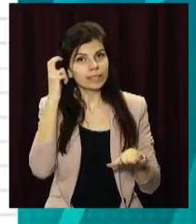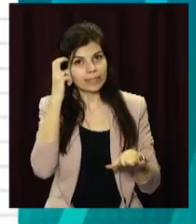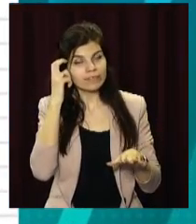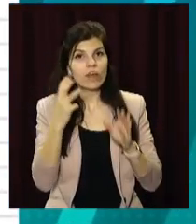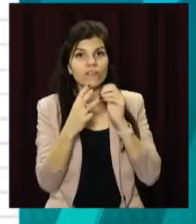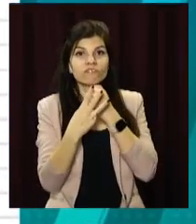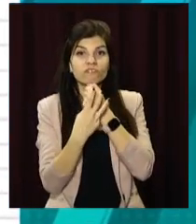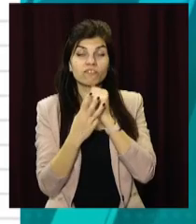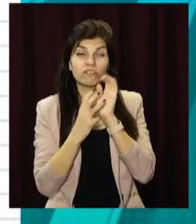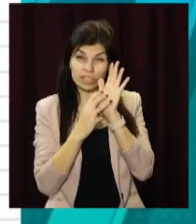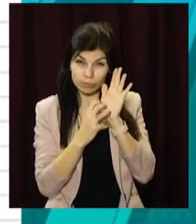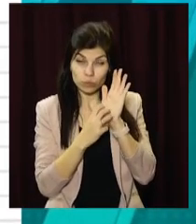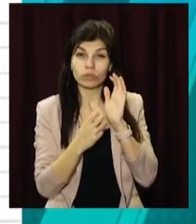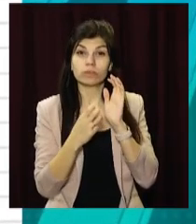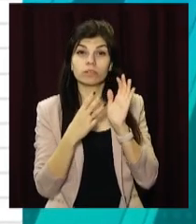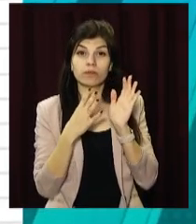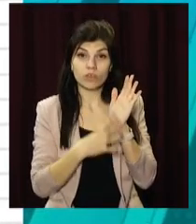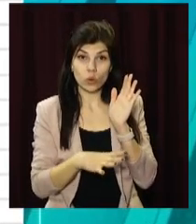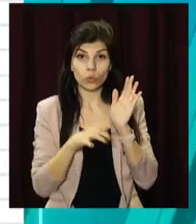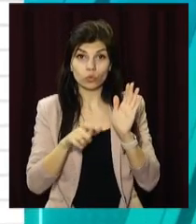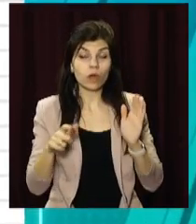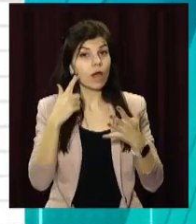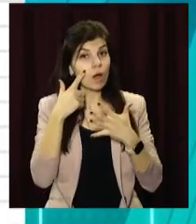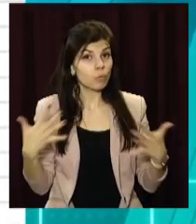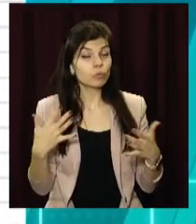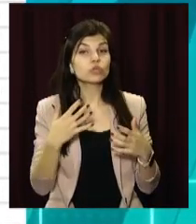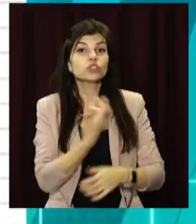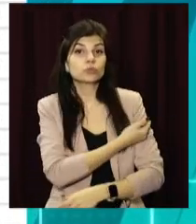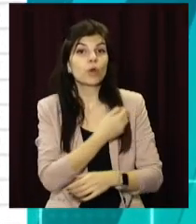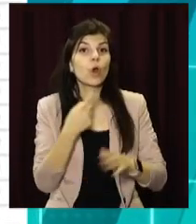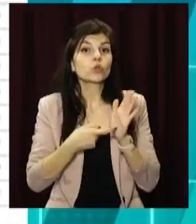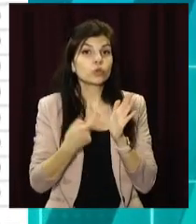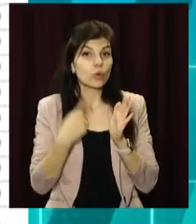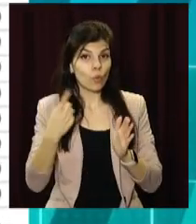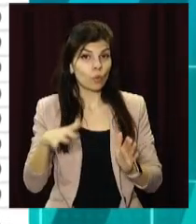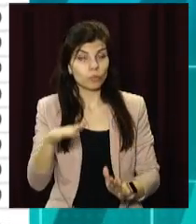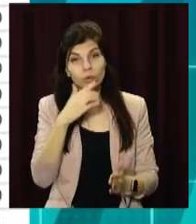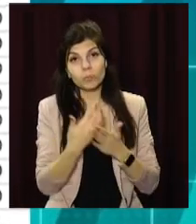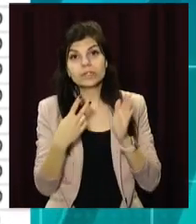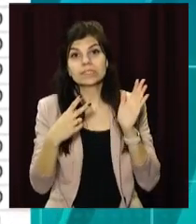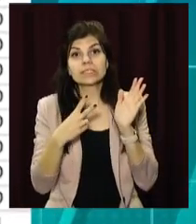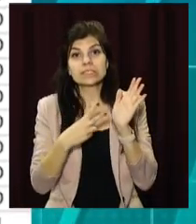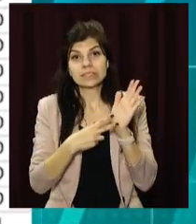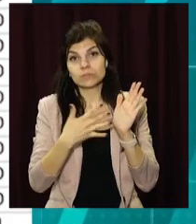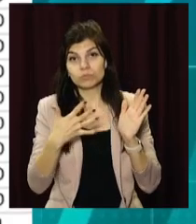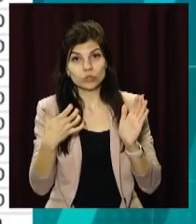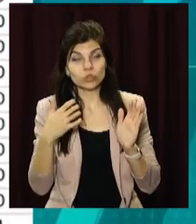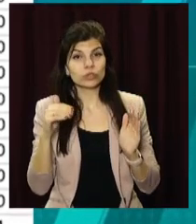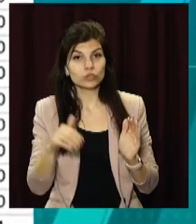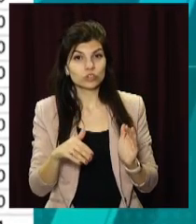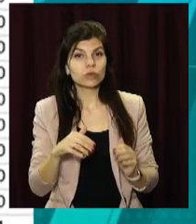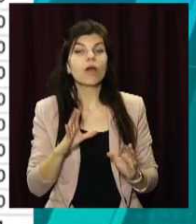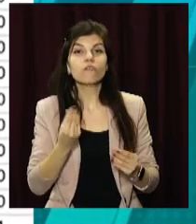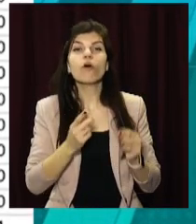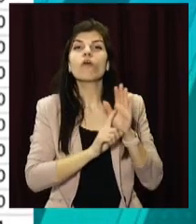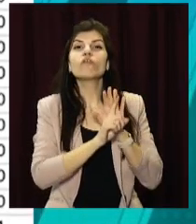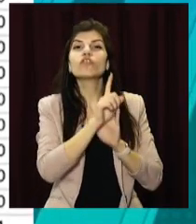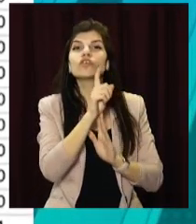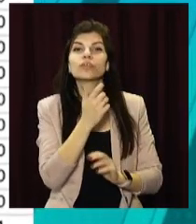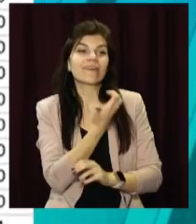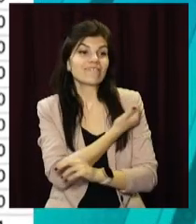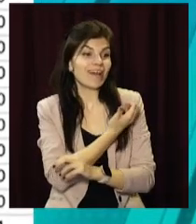за весь період найбільше щеплень зробили в Донецькій області – майже 7,5 тисяч. Загалом з початку вакцинальної кампанії